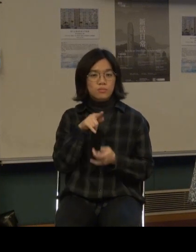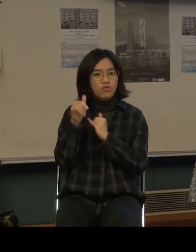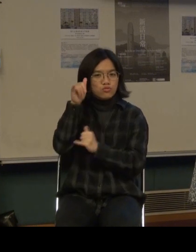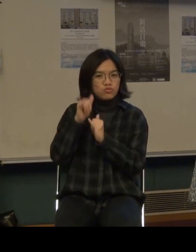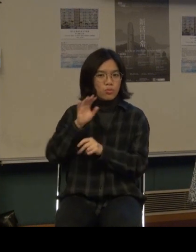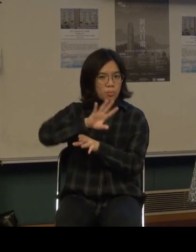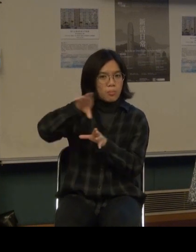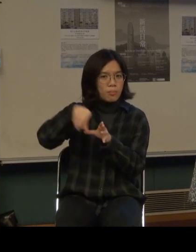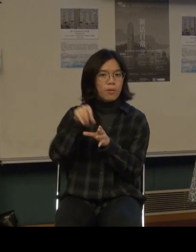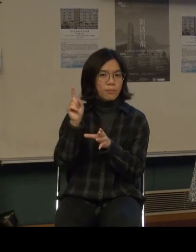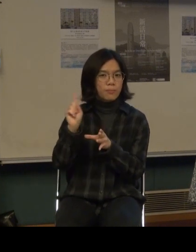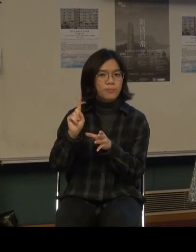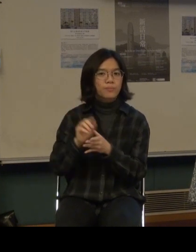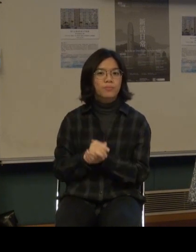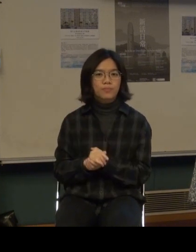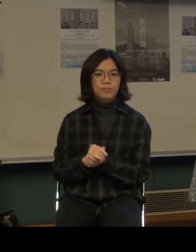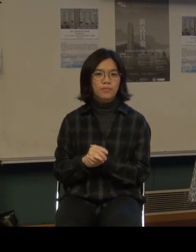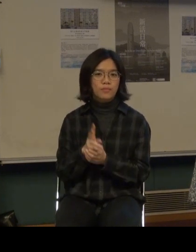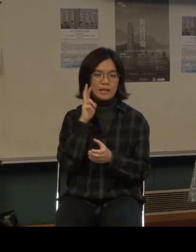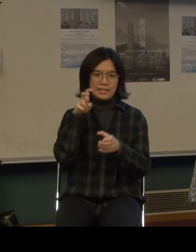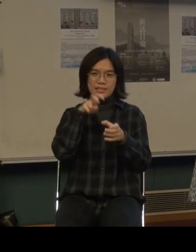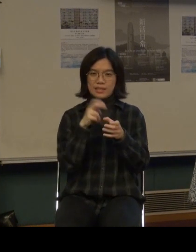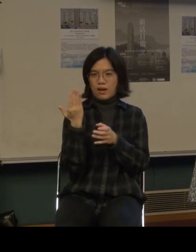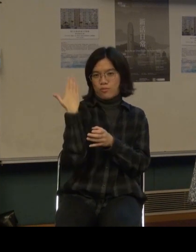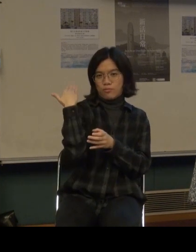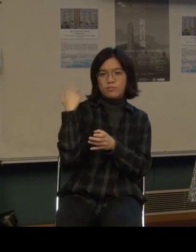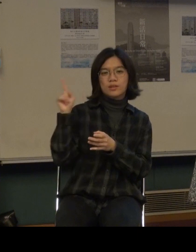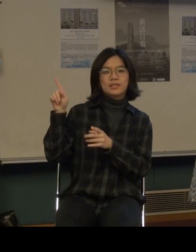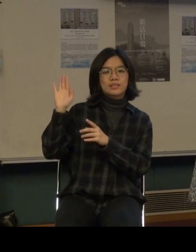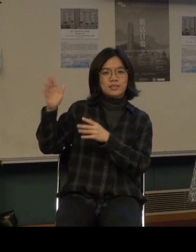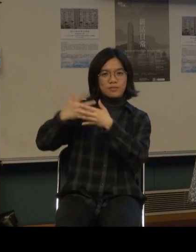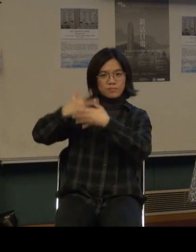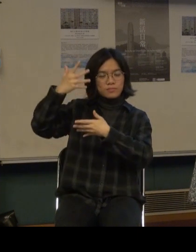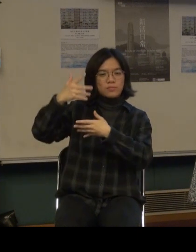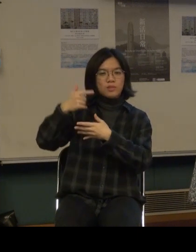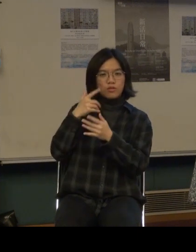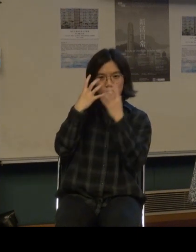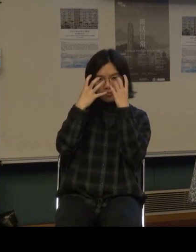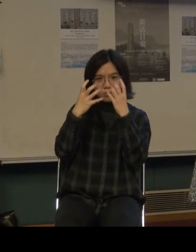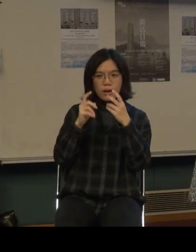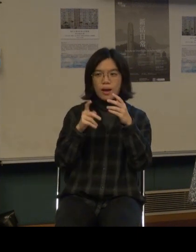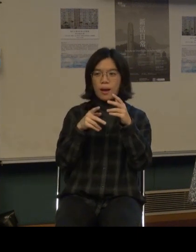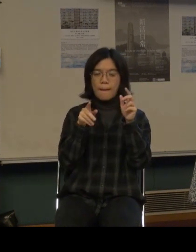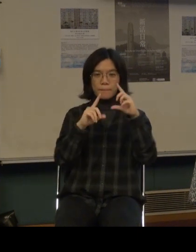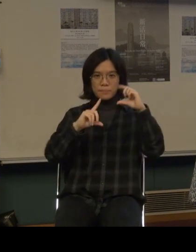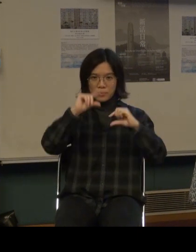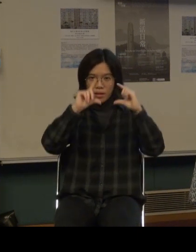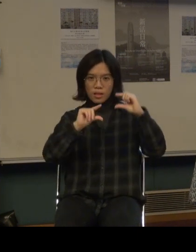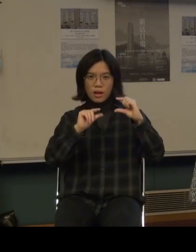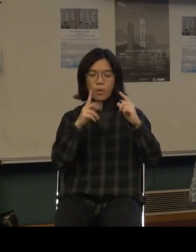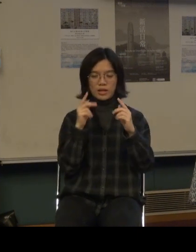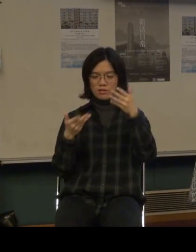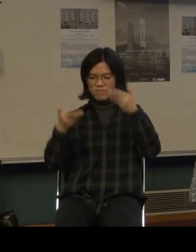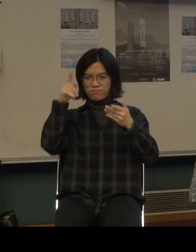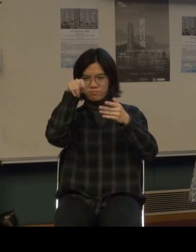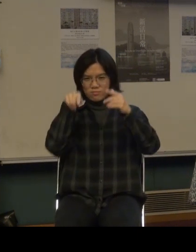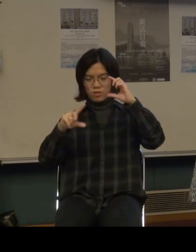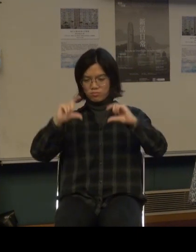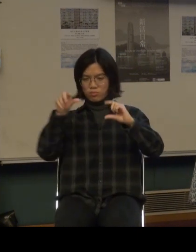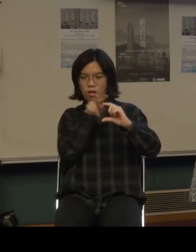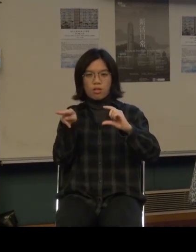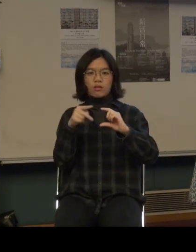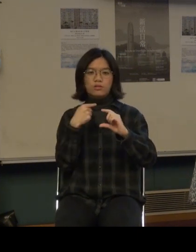嘢咧？西方嘅古典建築咧，佢係比較重視比例。對稱一樣，尤其是即係無論係